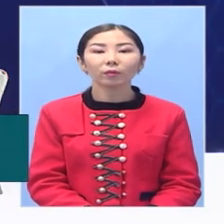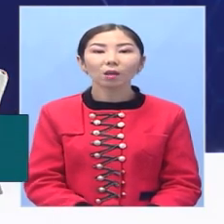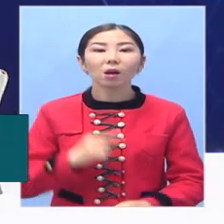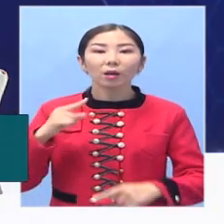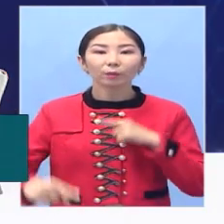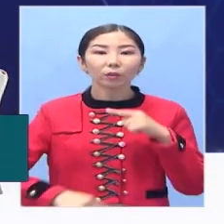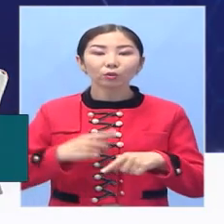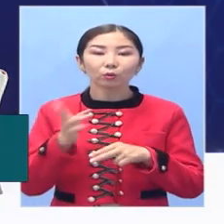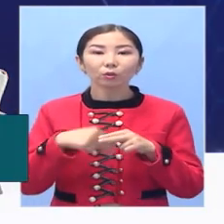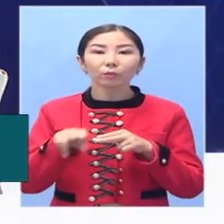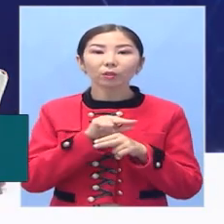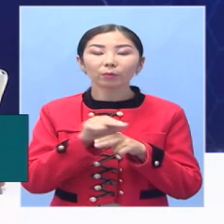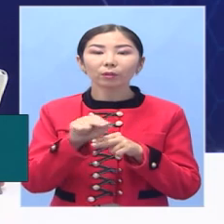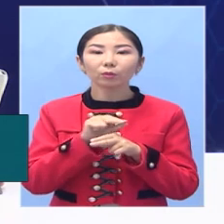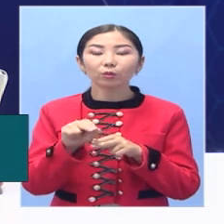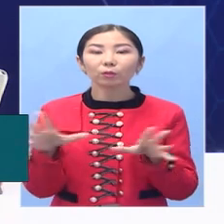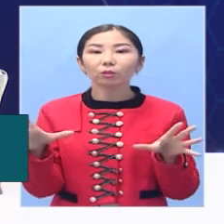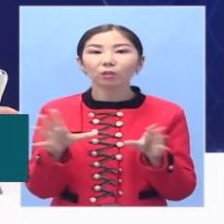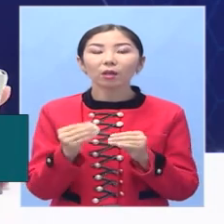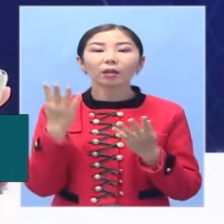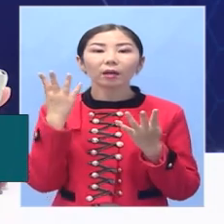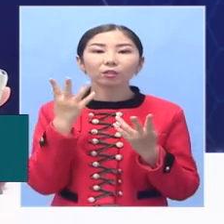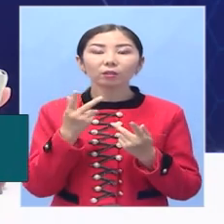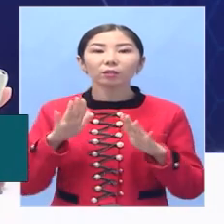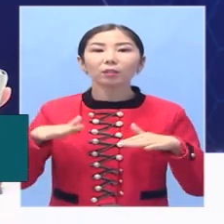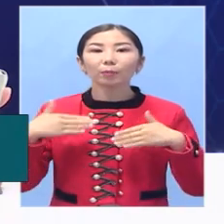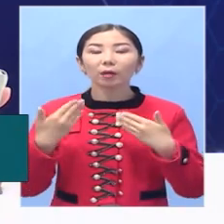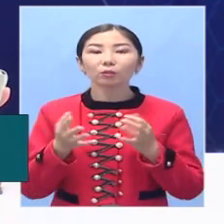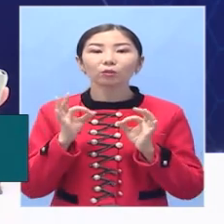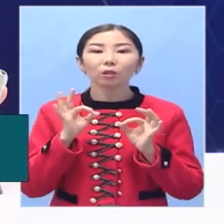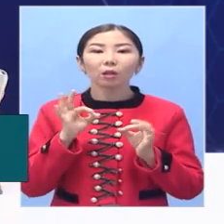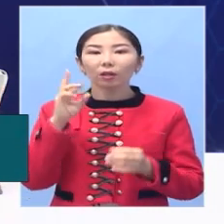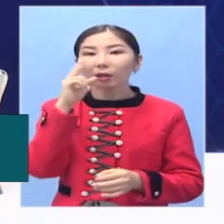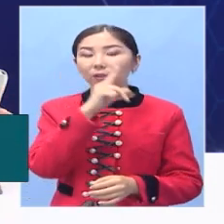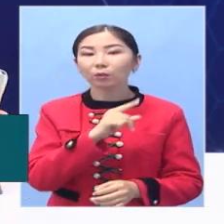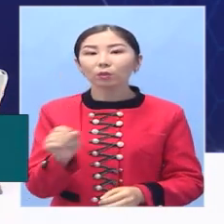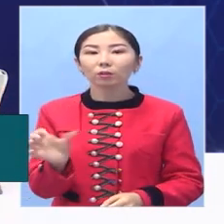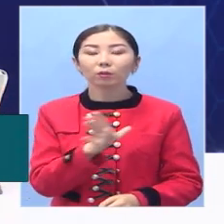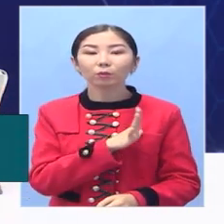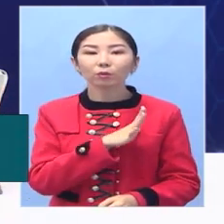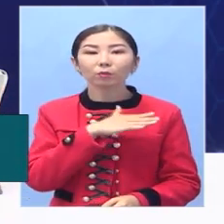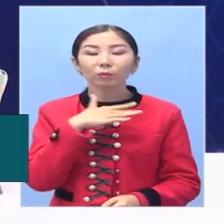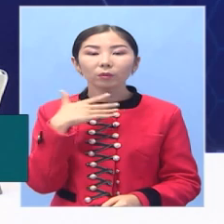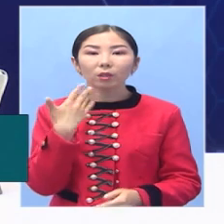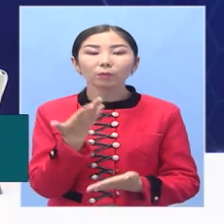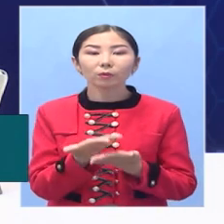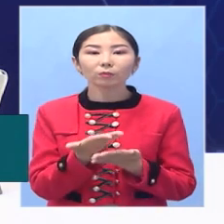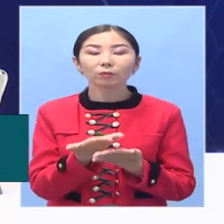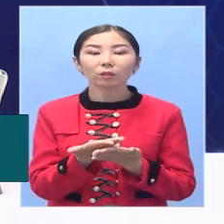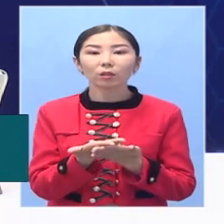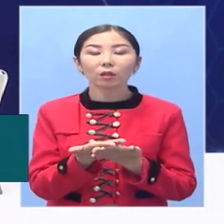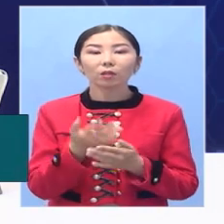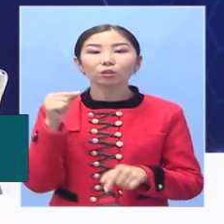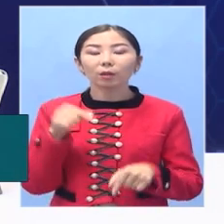жөндеу жұмыстары жүретінін білеміз. Ағымдағы жөндеу нешін жүрет? Жолдың сапасы дұрыс болмағандықтан жүрет. Көбіне мынау енді